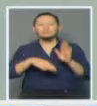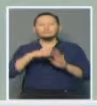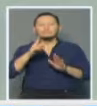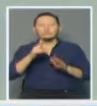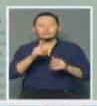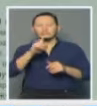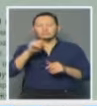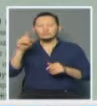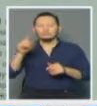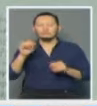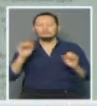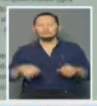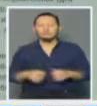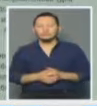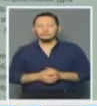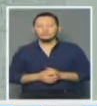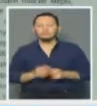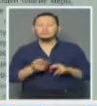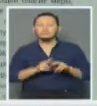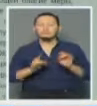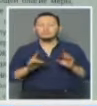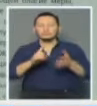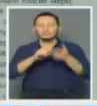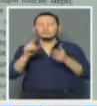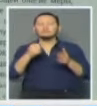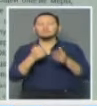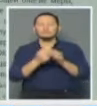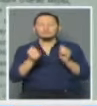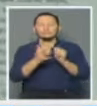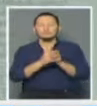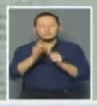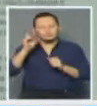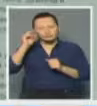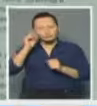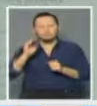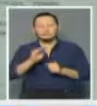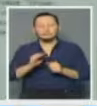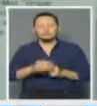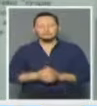таныған қатысушыға дауыс беріңіздер. Айта кетейін, дауыс беру 15 қарашаға дейін жалғасады.